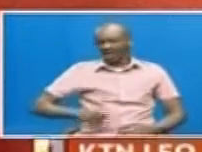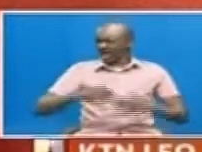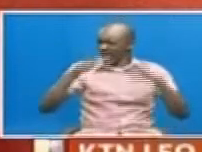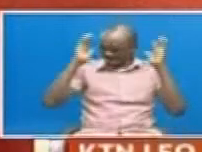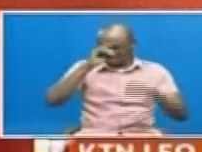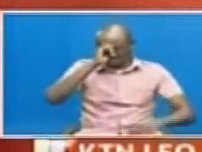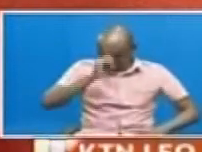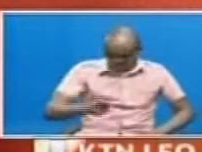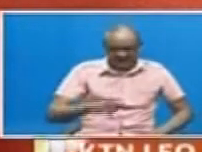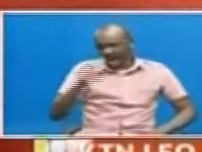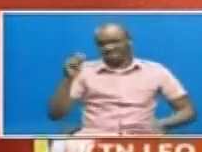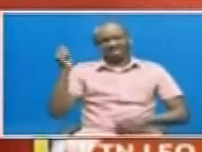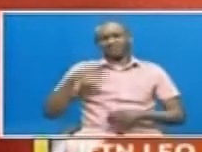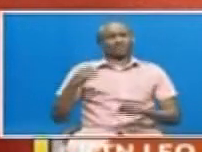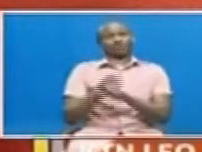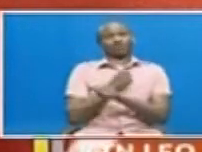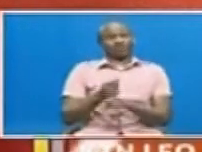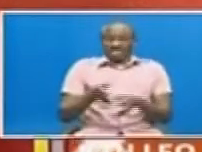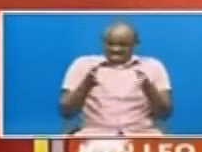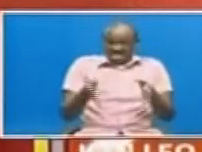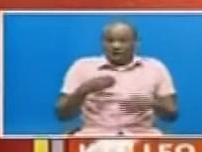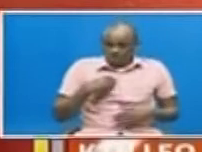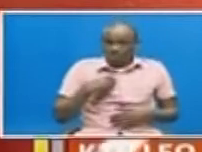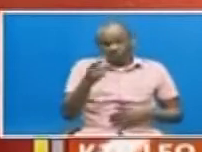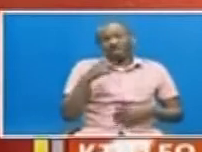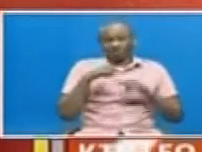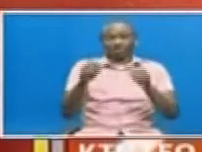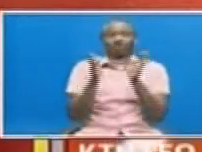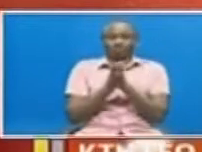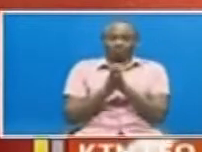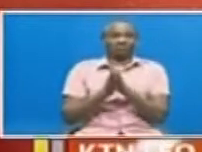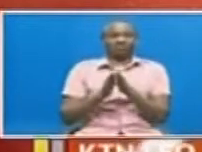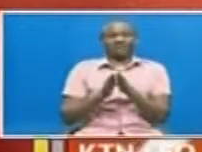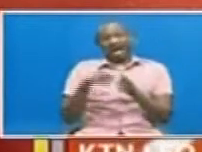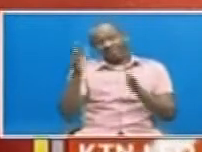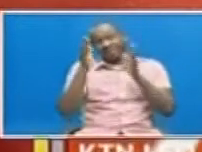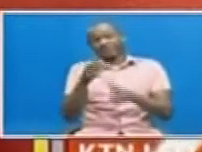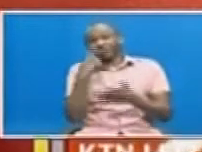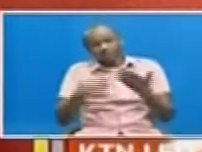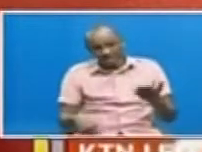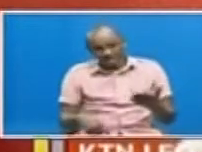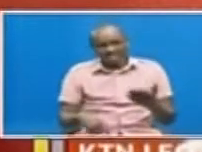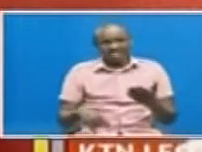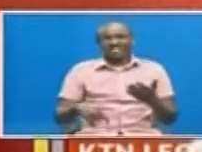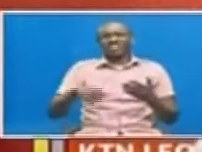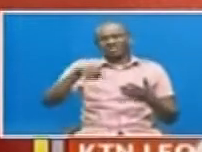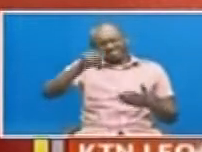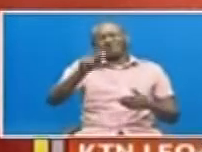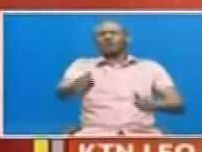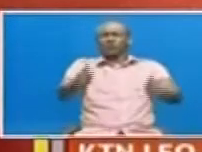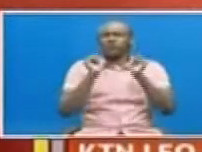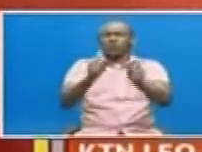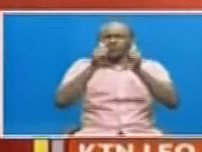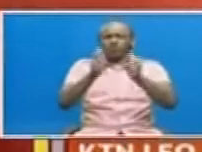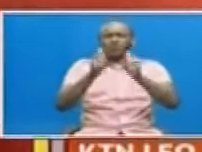Kenya wameshindwa. Ni baadhi tu ya jumbe zenu, endeleeni kusema nasi. Moroga Sini anasema, ngoma wako sawa